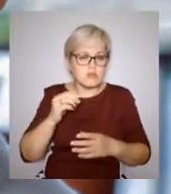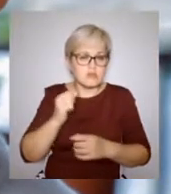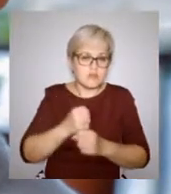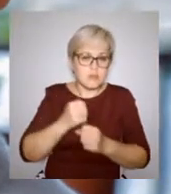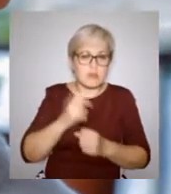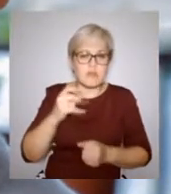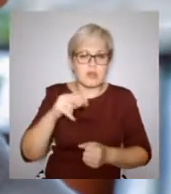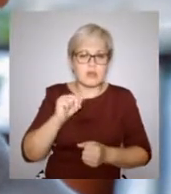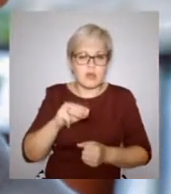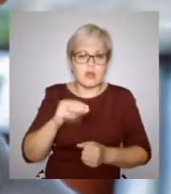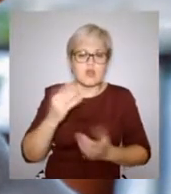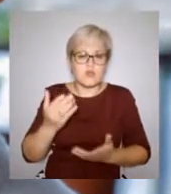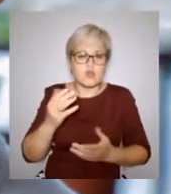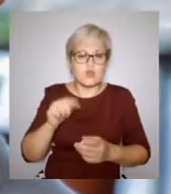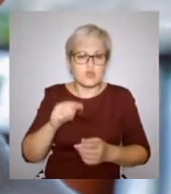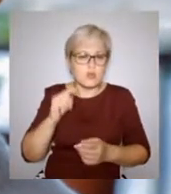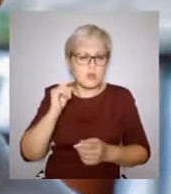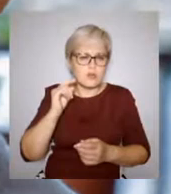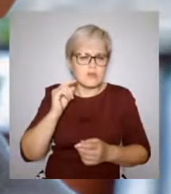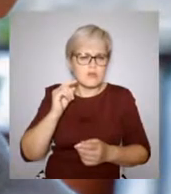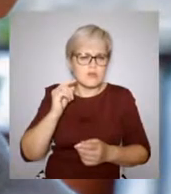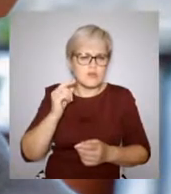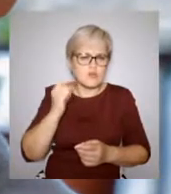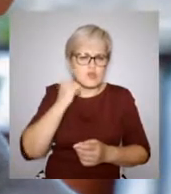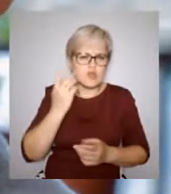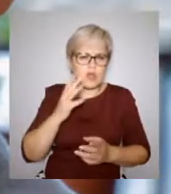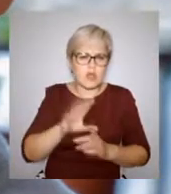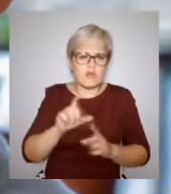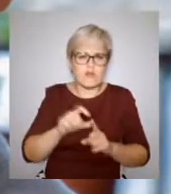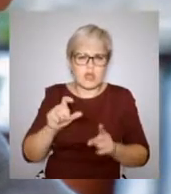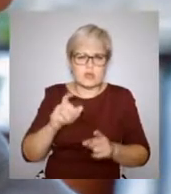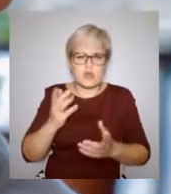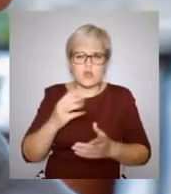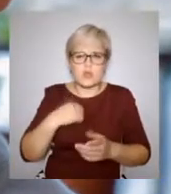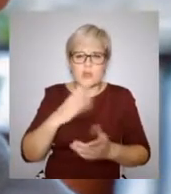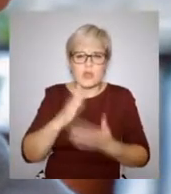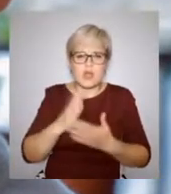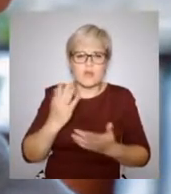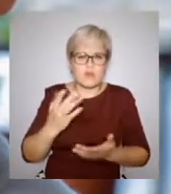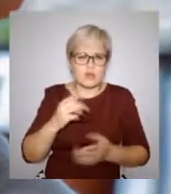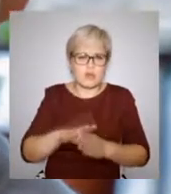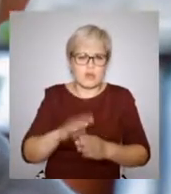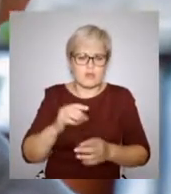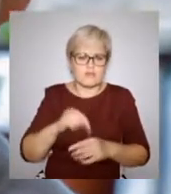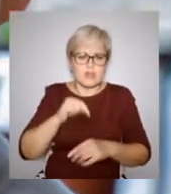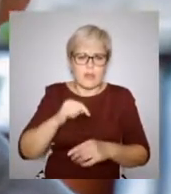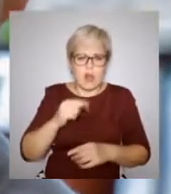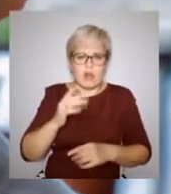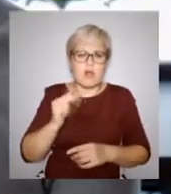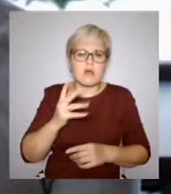вот прозвучала такая фраза которая вот мне прямо так запала прямо как же мы